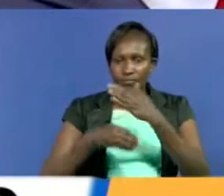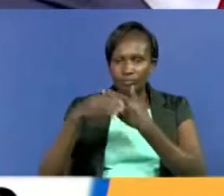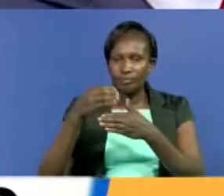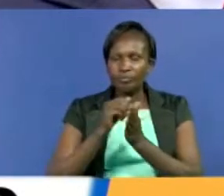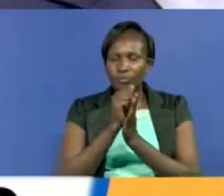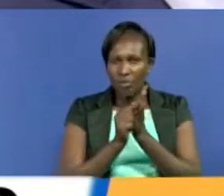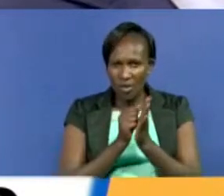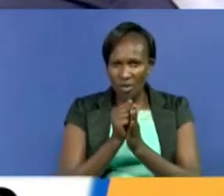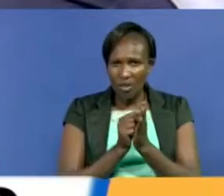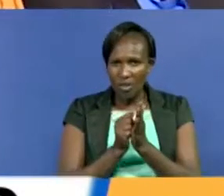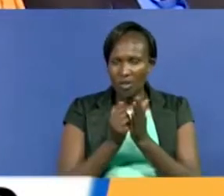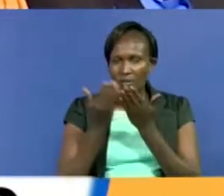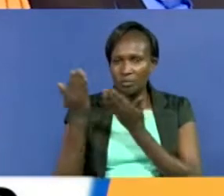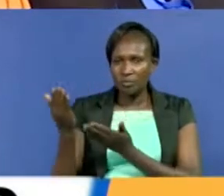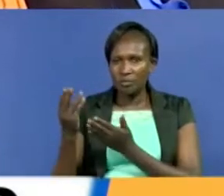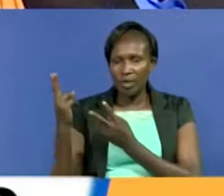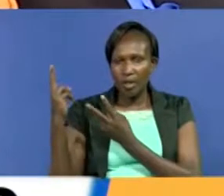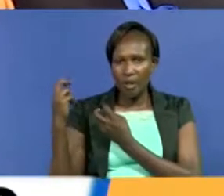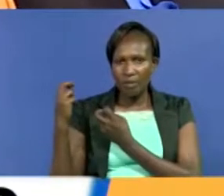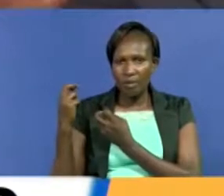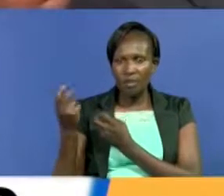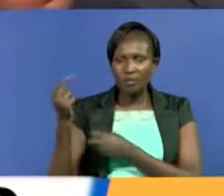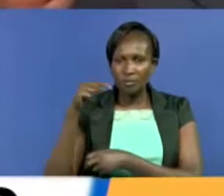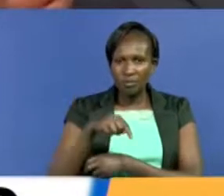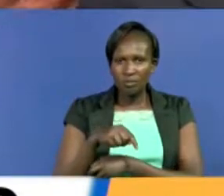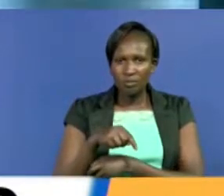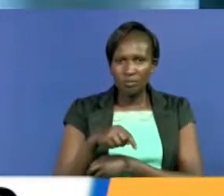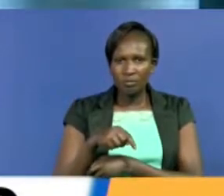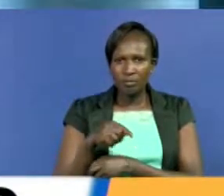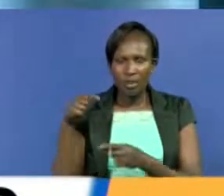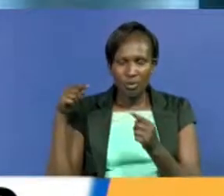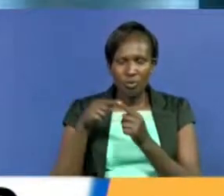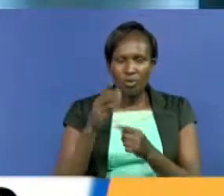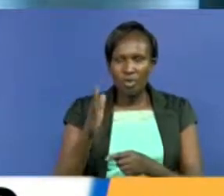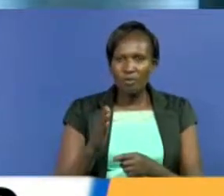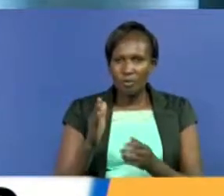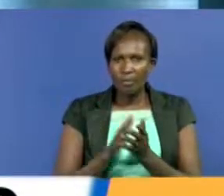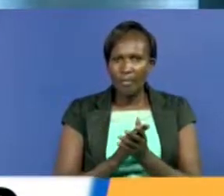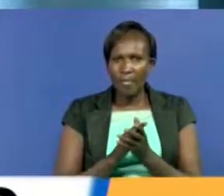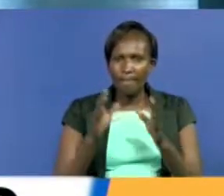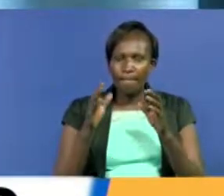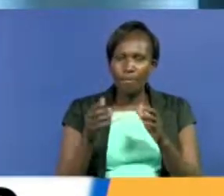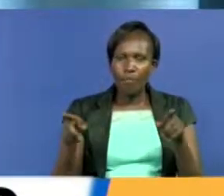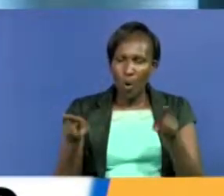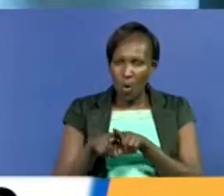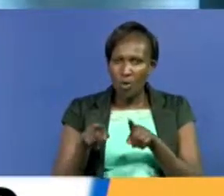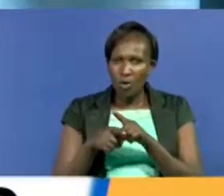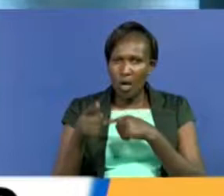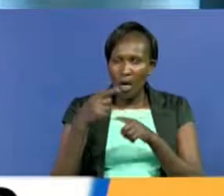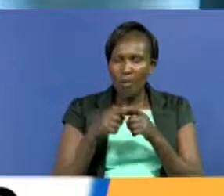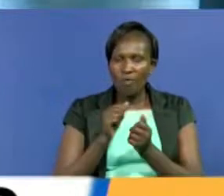kisasa huko Ngong, ambayo inatarajiwa kufika hadi Naivasha. Rais atakuwa pia anakwenda siku ya